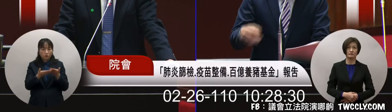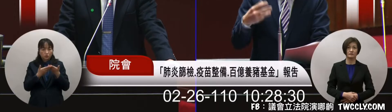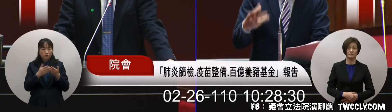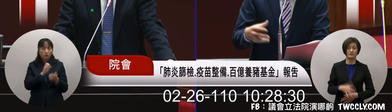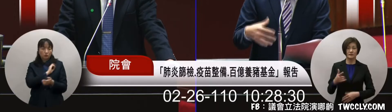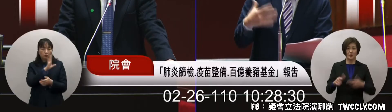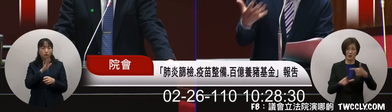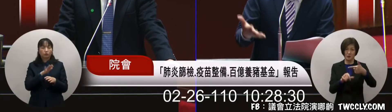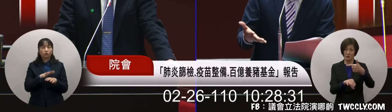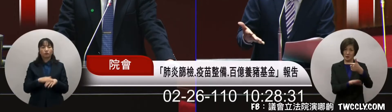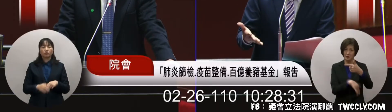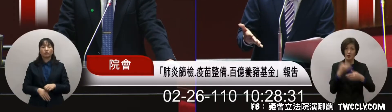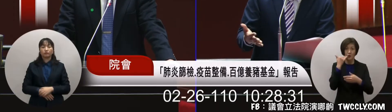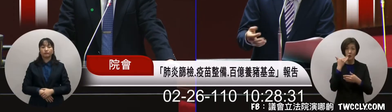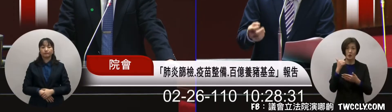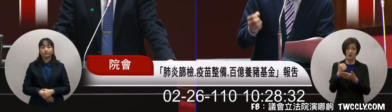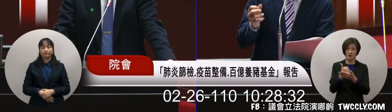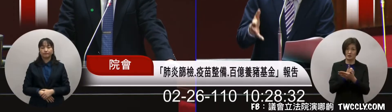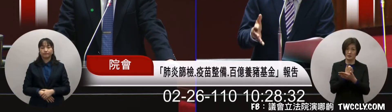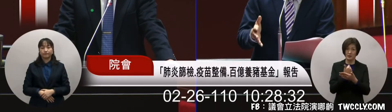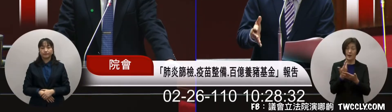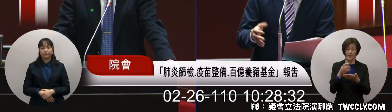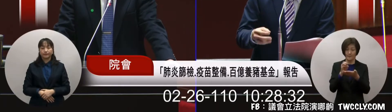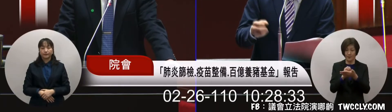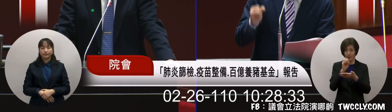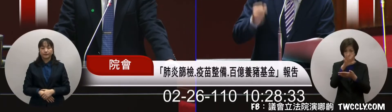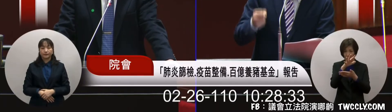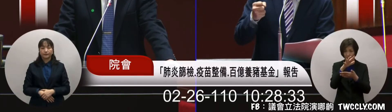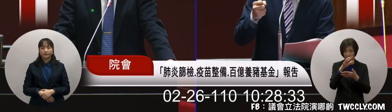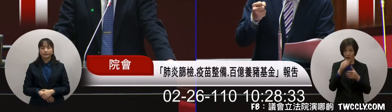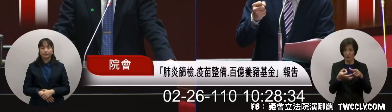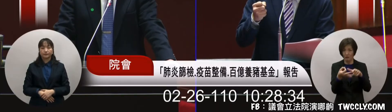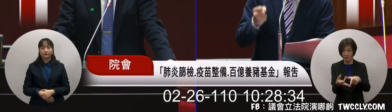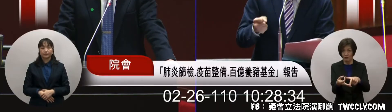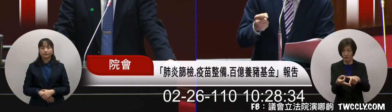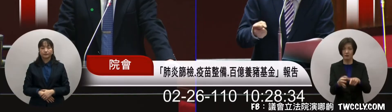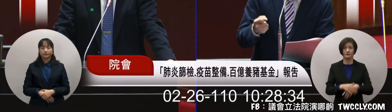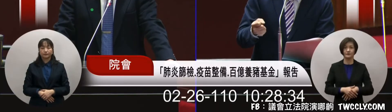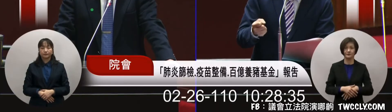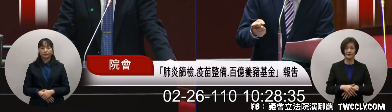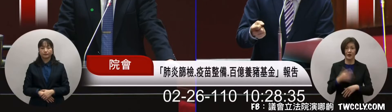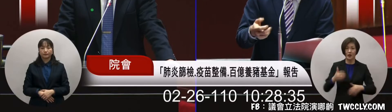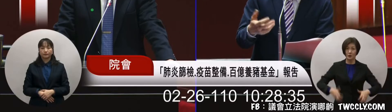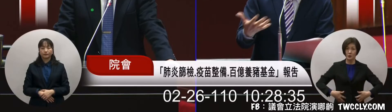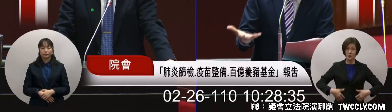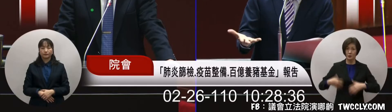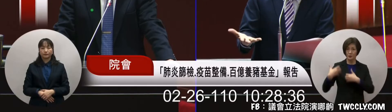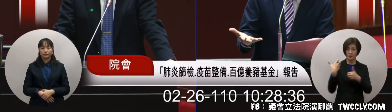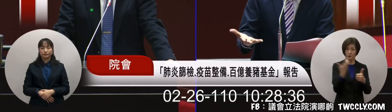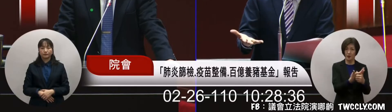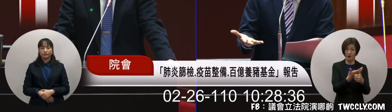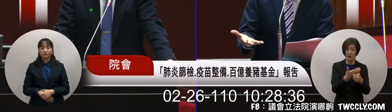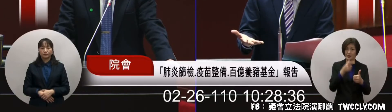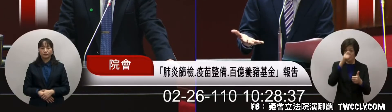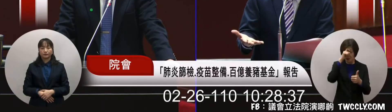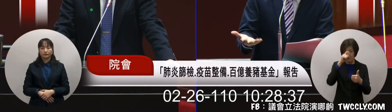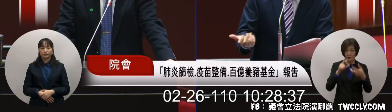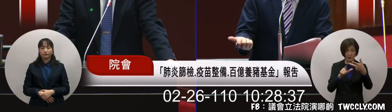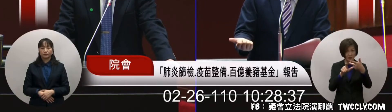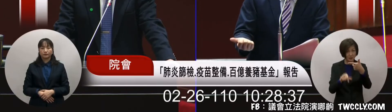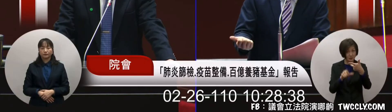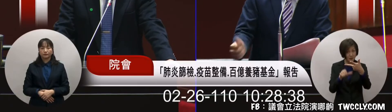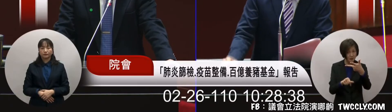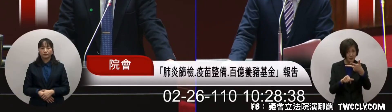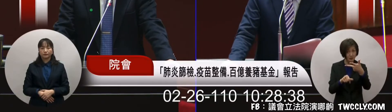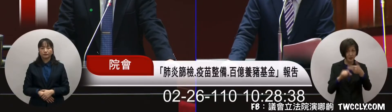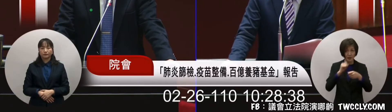以6月底如果真的顺利，应该讲的报告出炉，那我们最快的这个紧急授权，所以我们渴望7月有机会国内疫